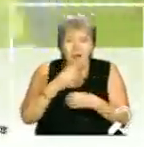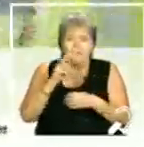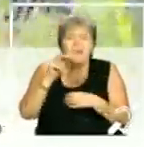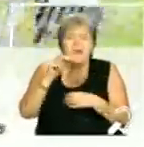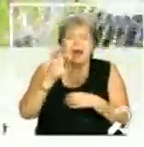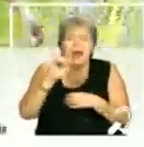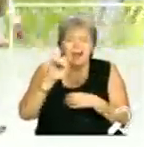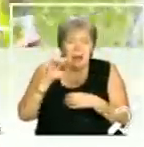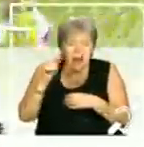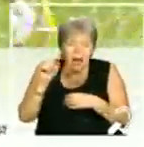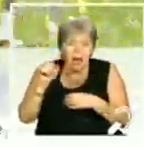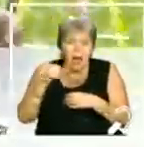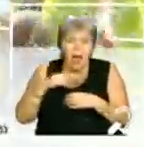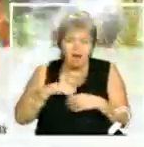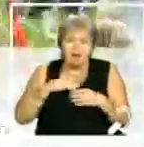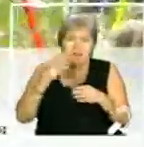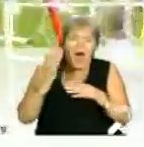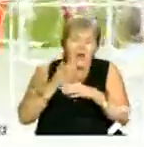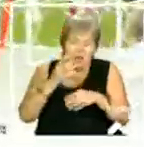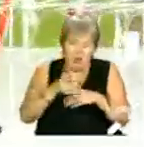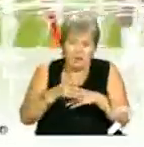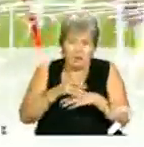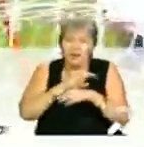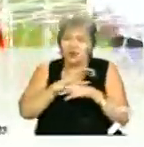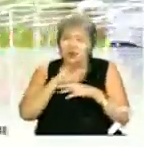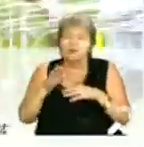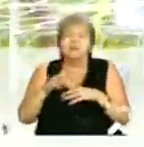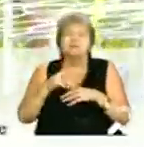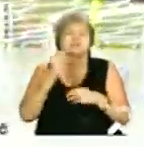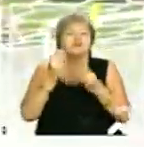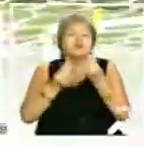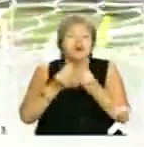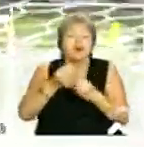Mihailă, care vine după accidentare. În rest, toată lumea este validă,